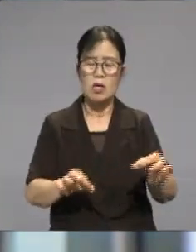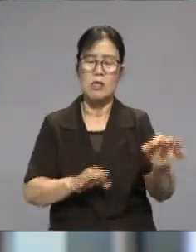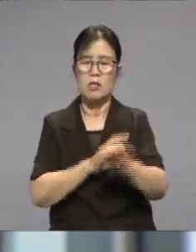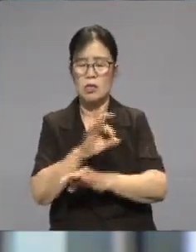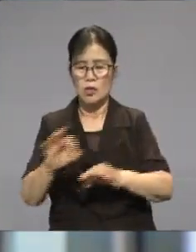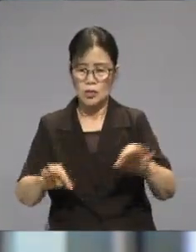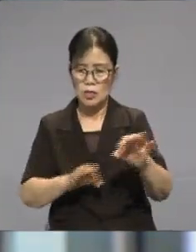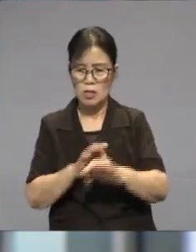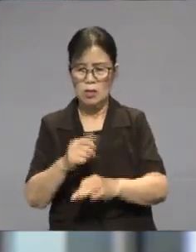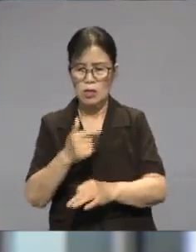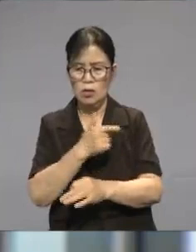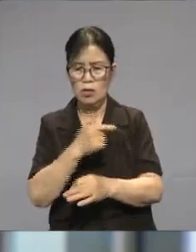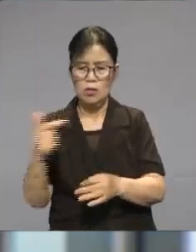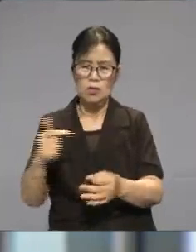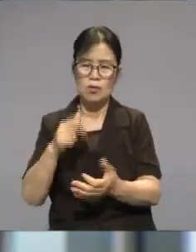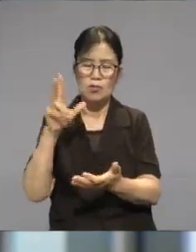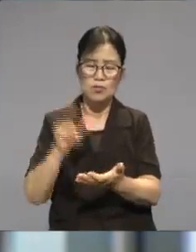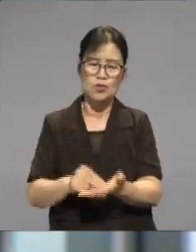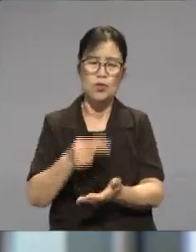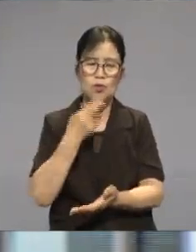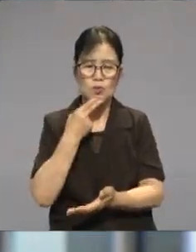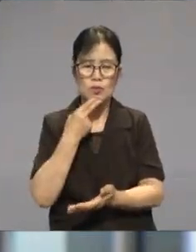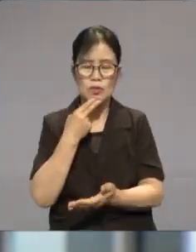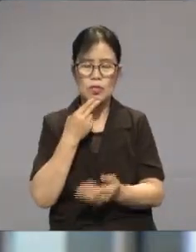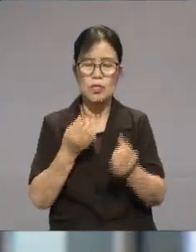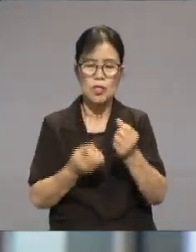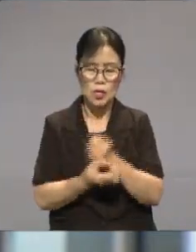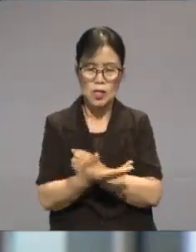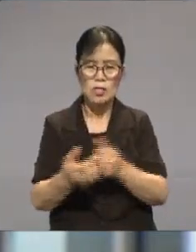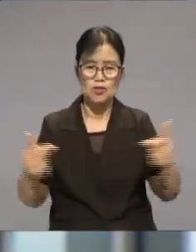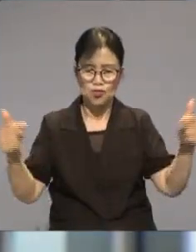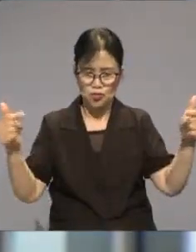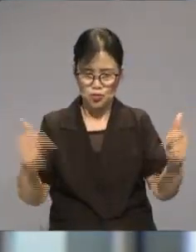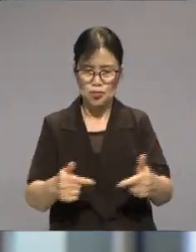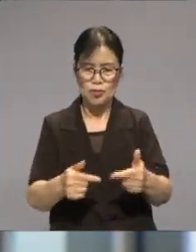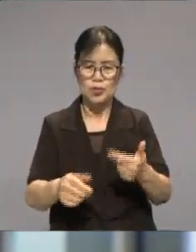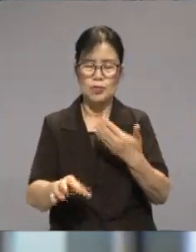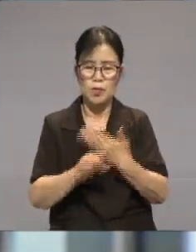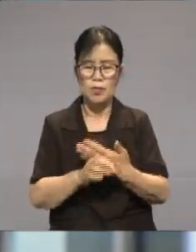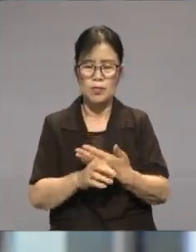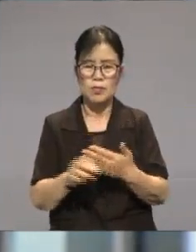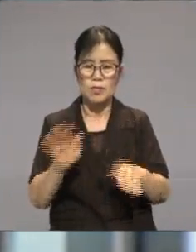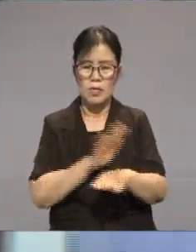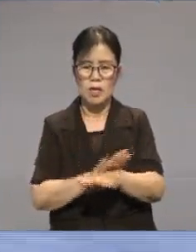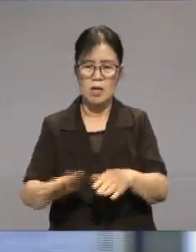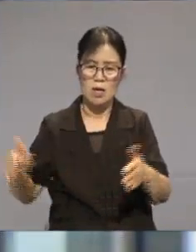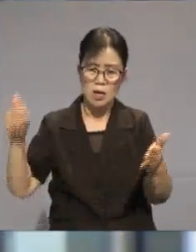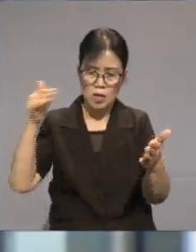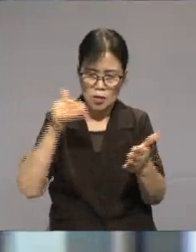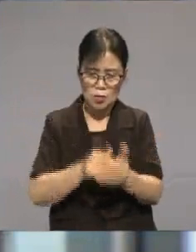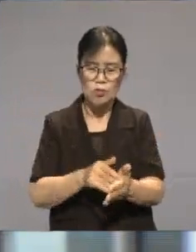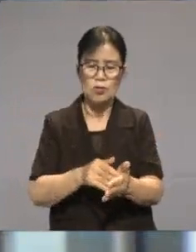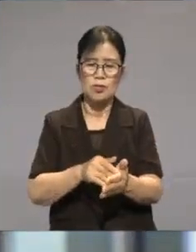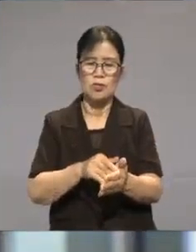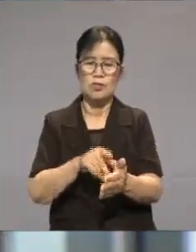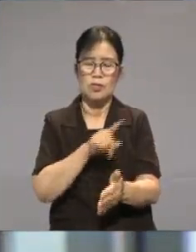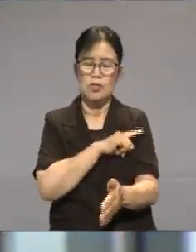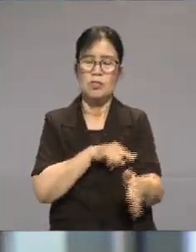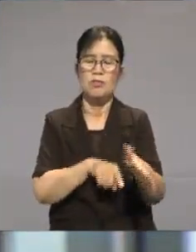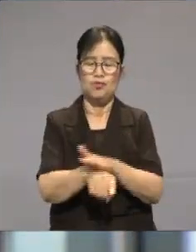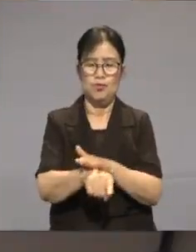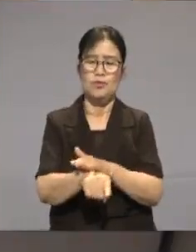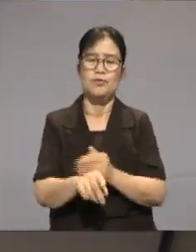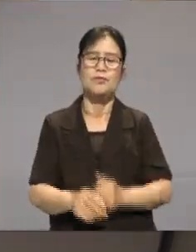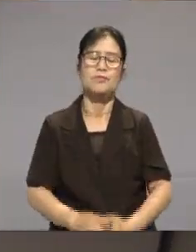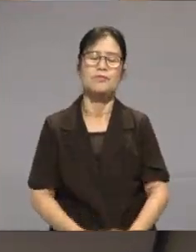시장과 경제에 큰 충격 없이 영향을 최소화하면서 연착륙시키는 것이 가장 우선적인